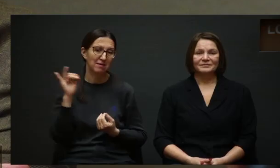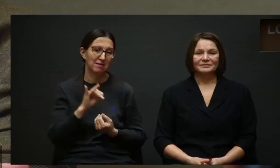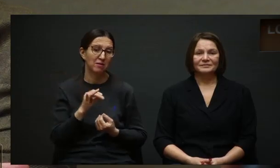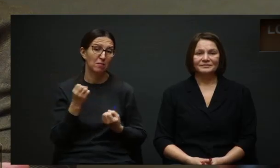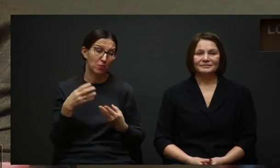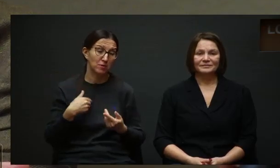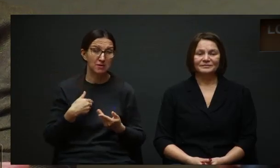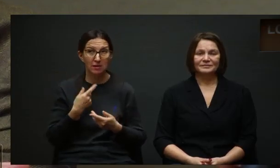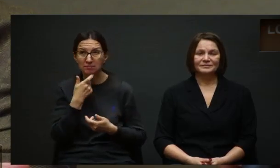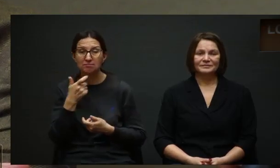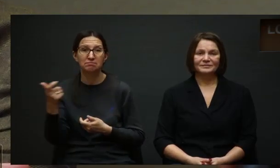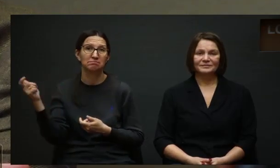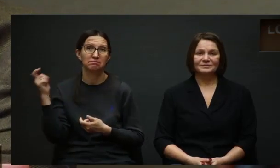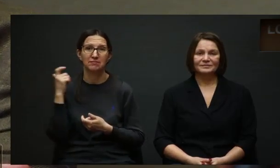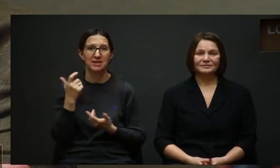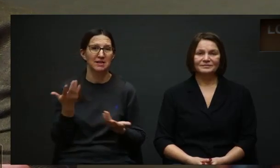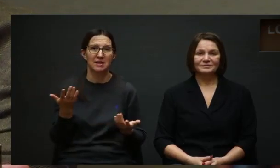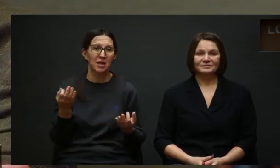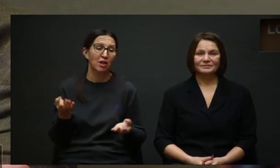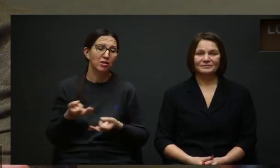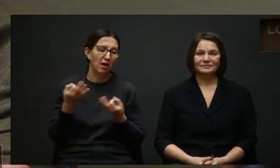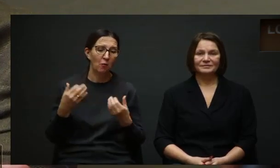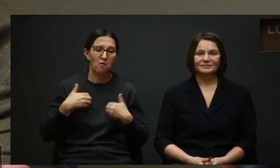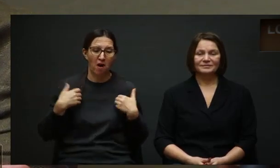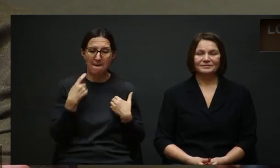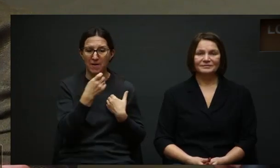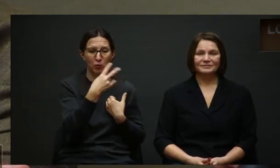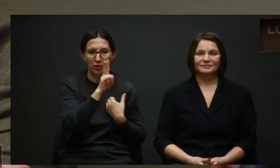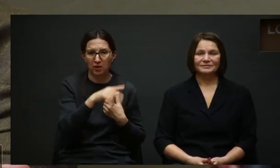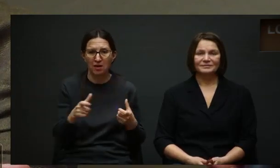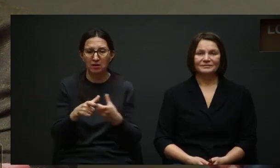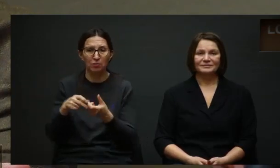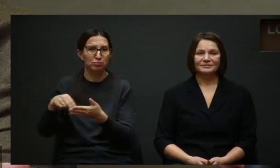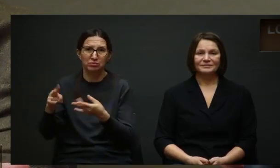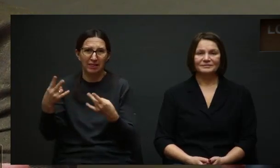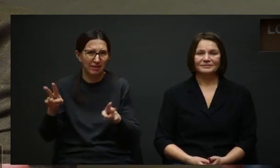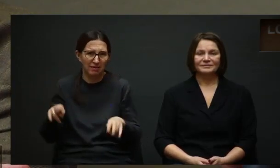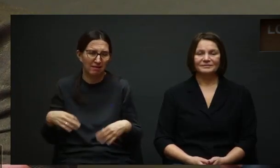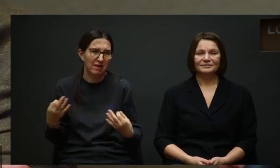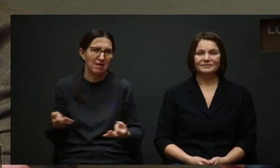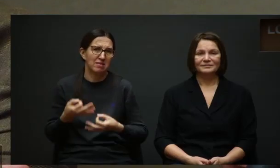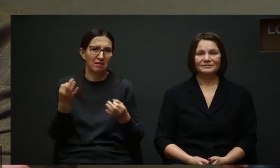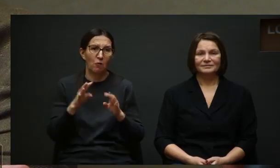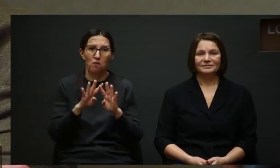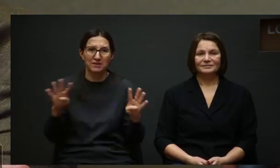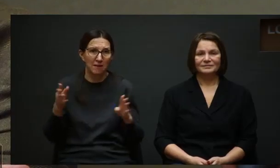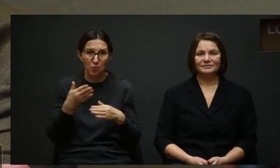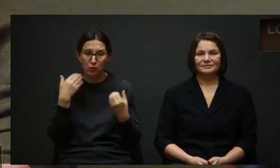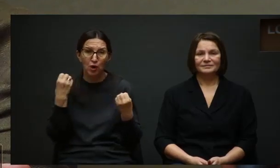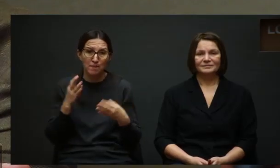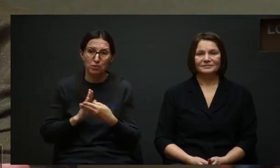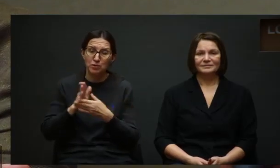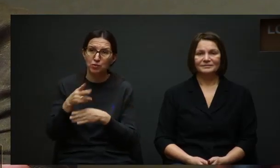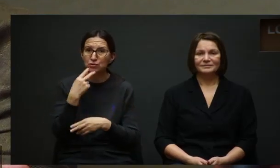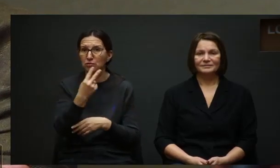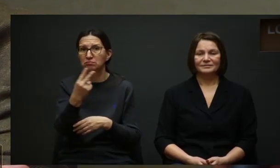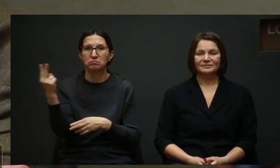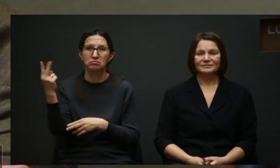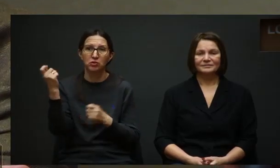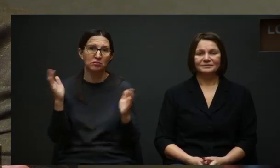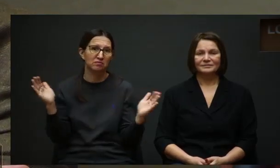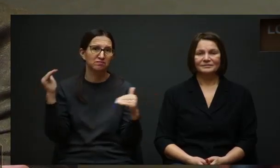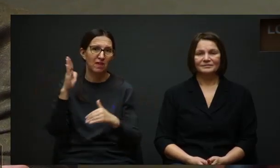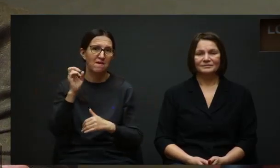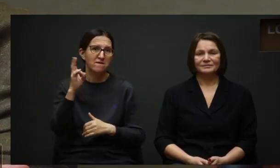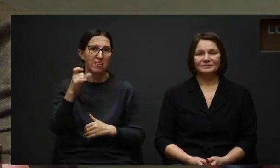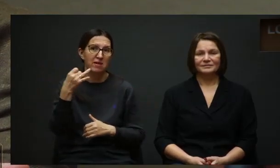и просто идешь. Не оставляешь никакого пальто, не покупаешь никакой билет, никакого забора. Просто идешь и смотришь на Ван Эйка.